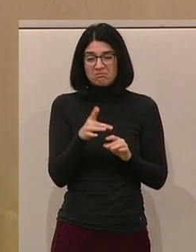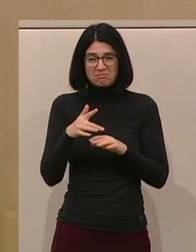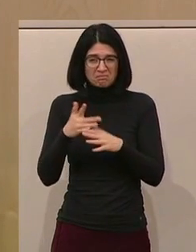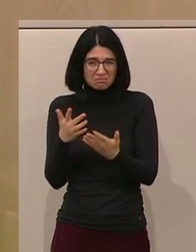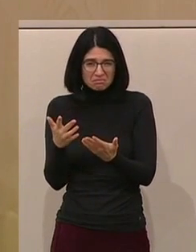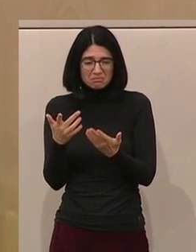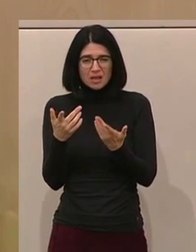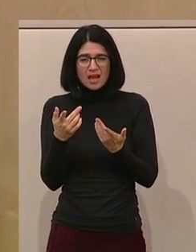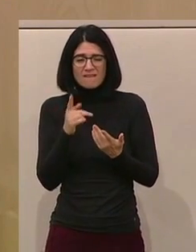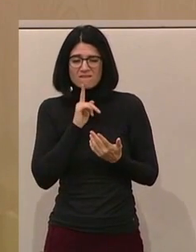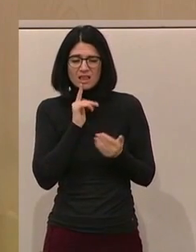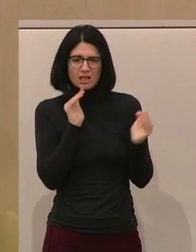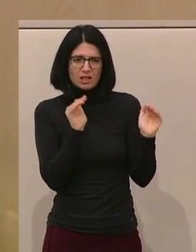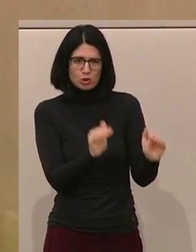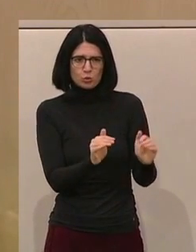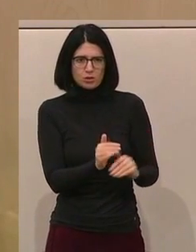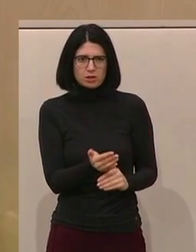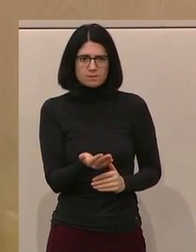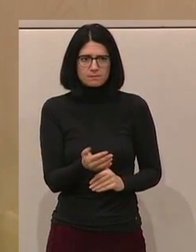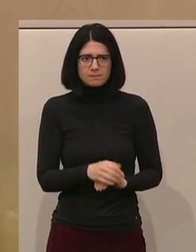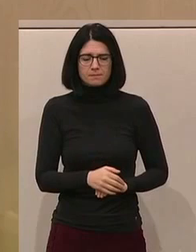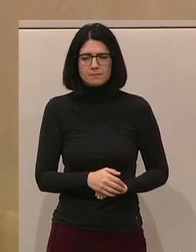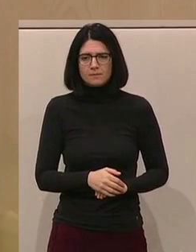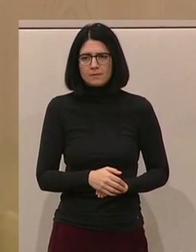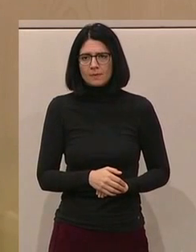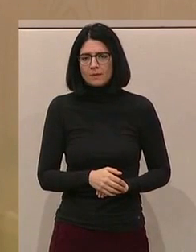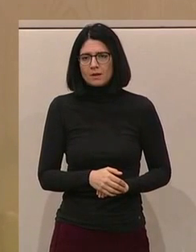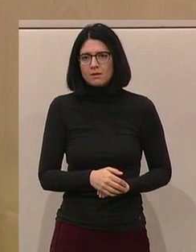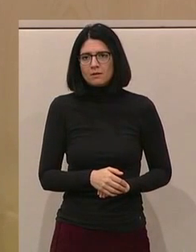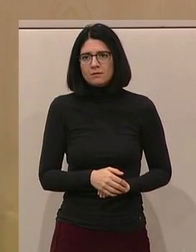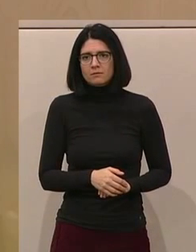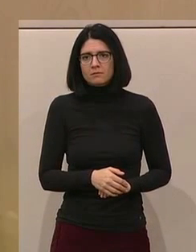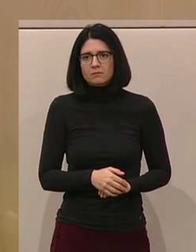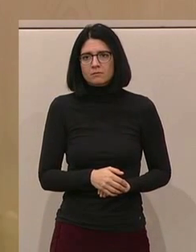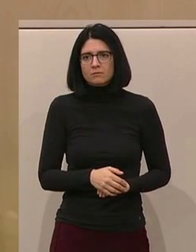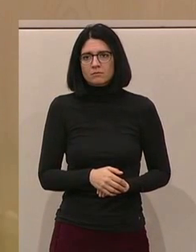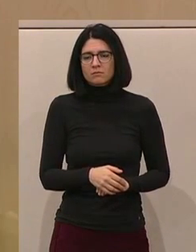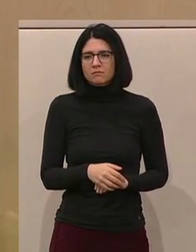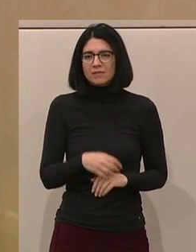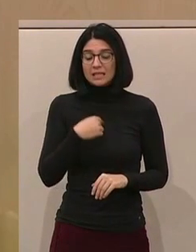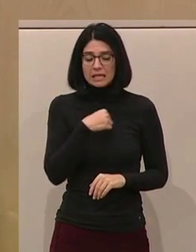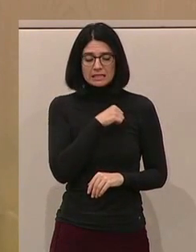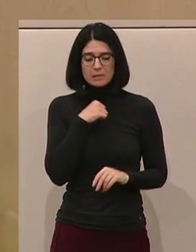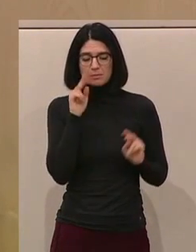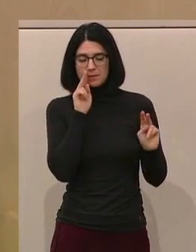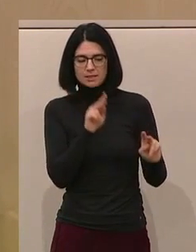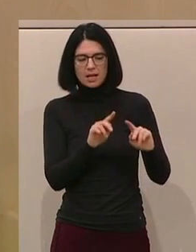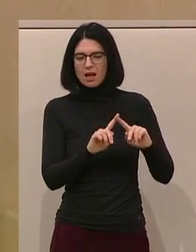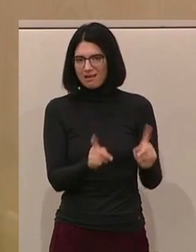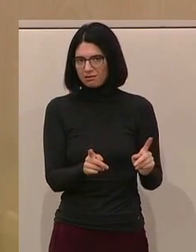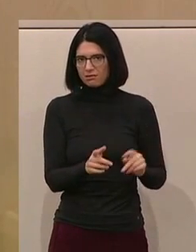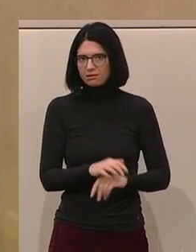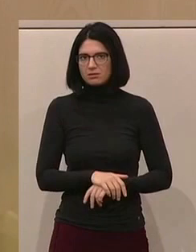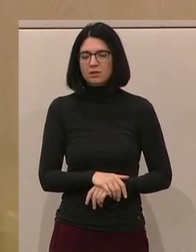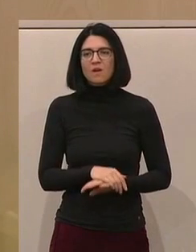im Ausmaß vor. Dem kann ich nur bedingt zustimmen, denn Voraussetzung ist